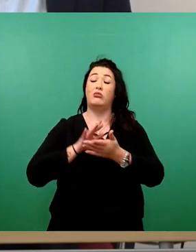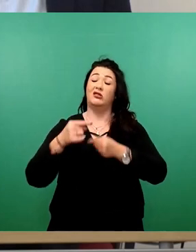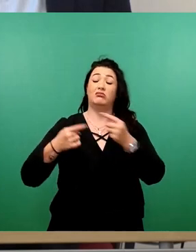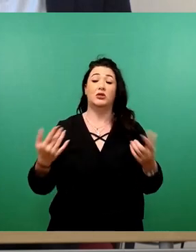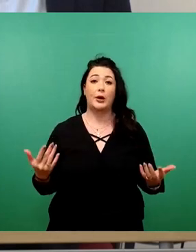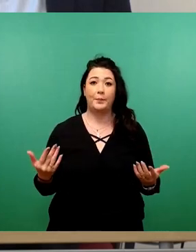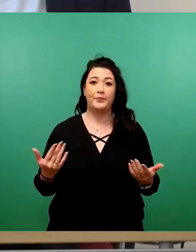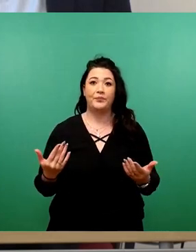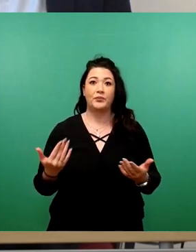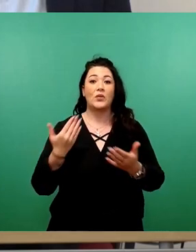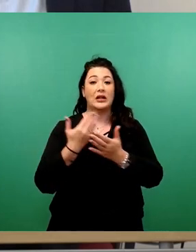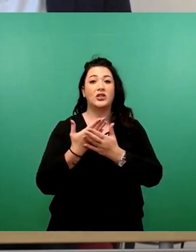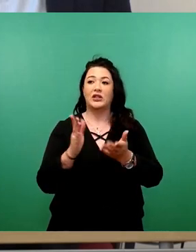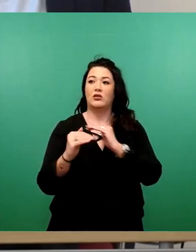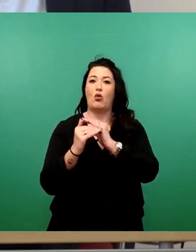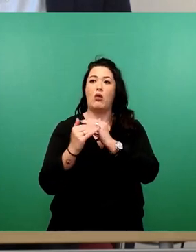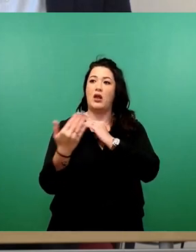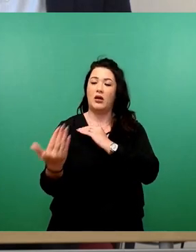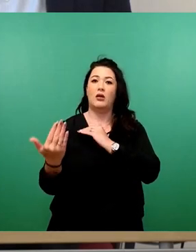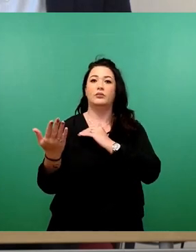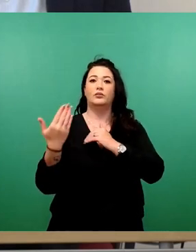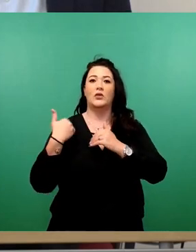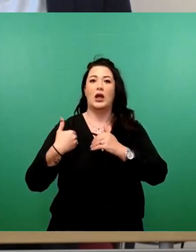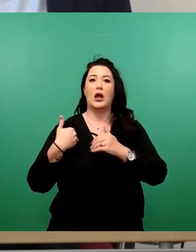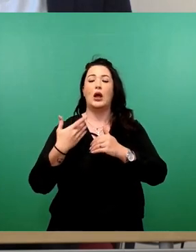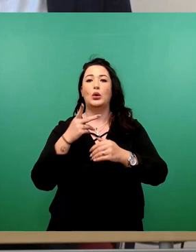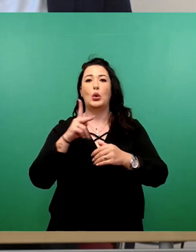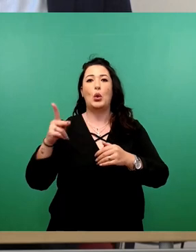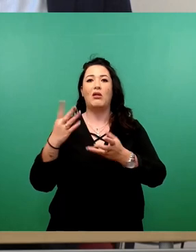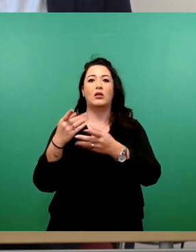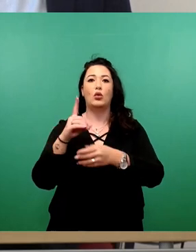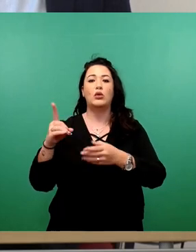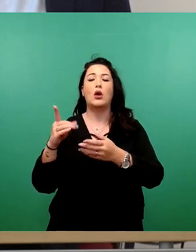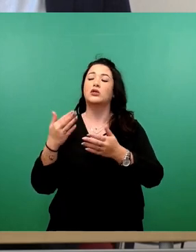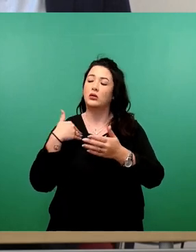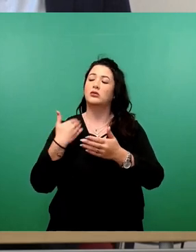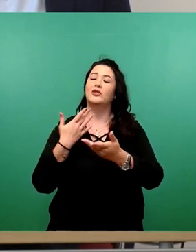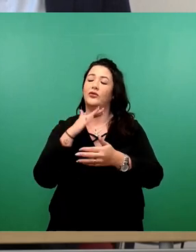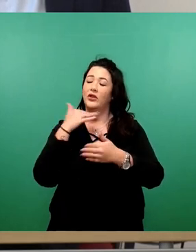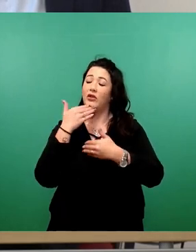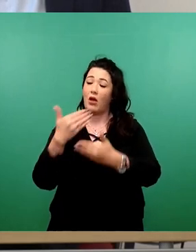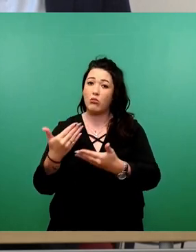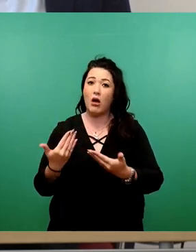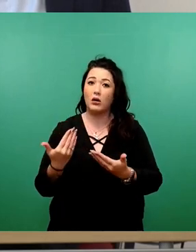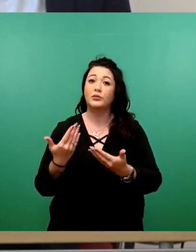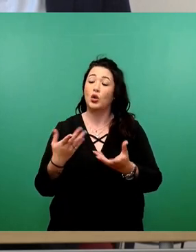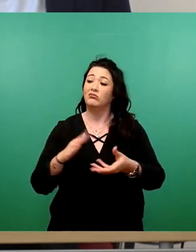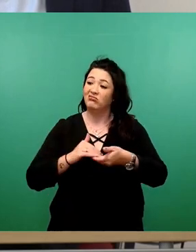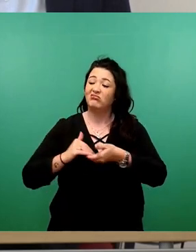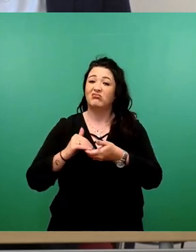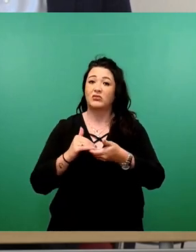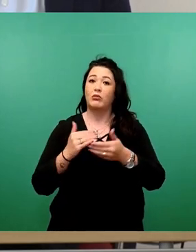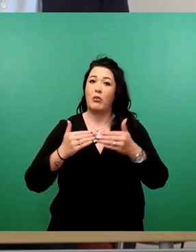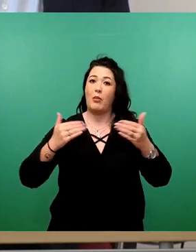den Kollegen Kühn und Donhauser außerordentlich dankbar bin. Und das hat uns auch zusammengeschmiedet, deswegen habe ich diesen Vertretungsvorschlag